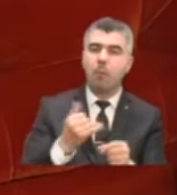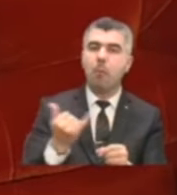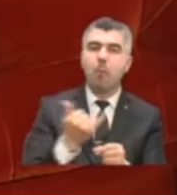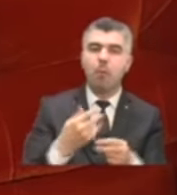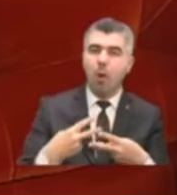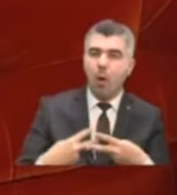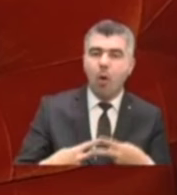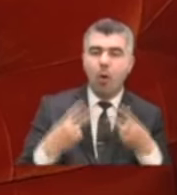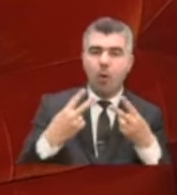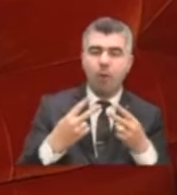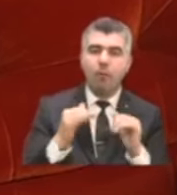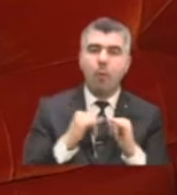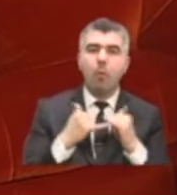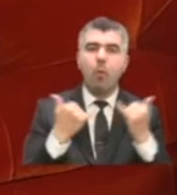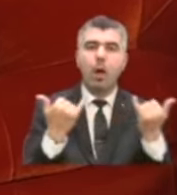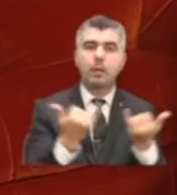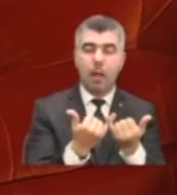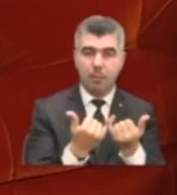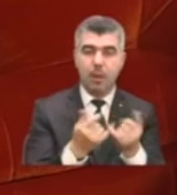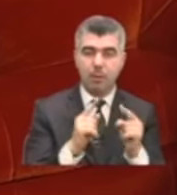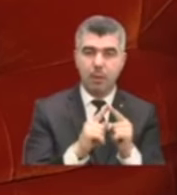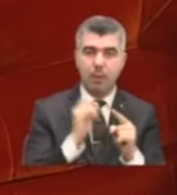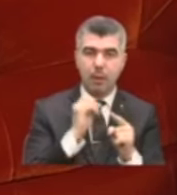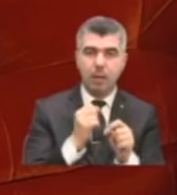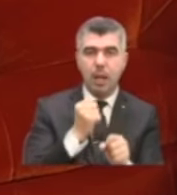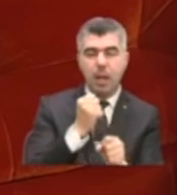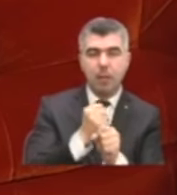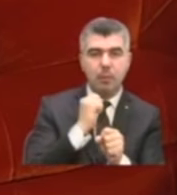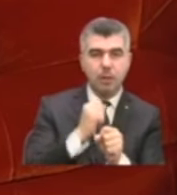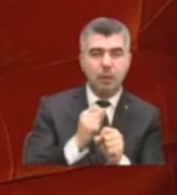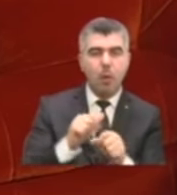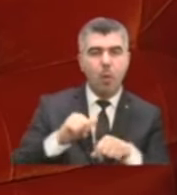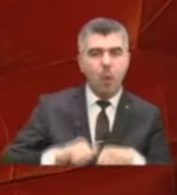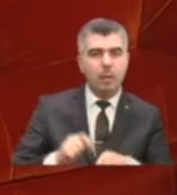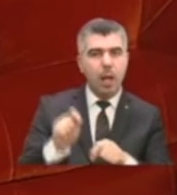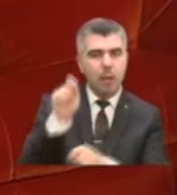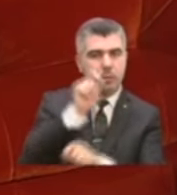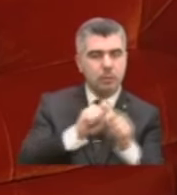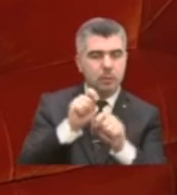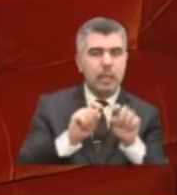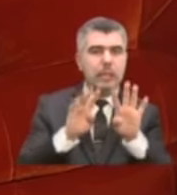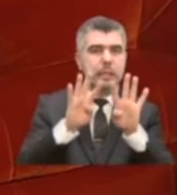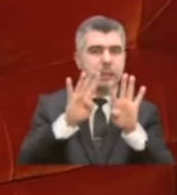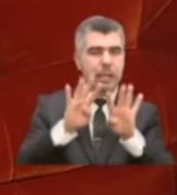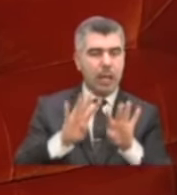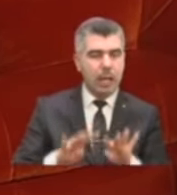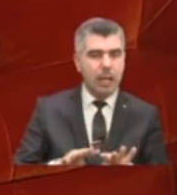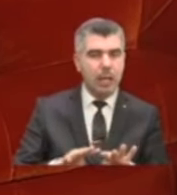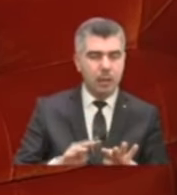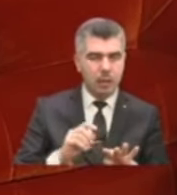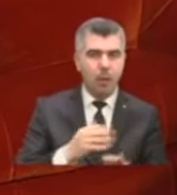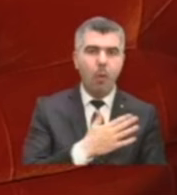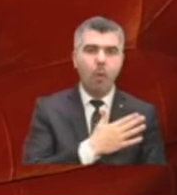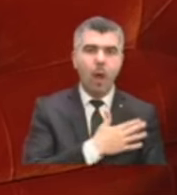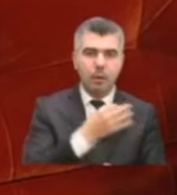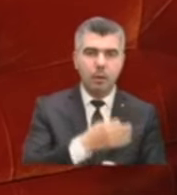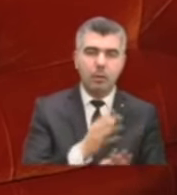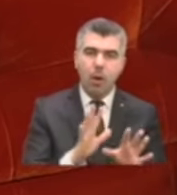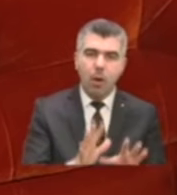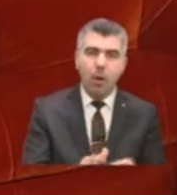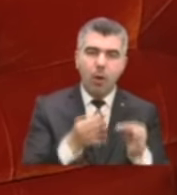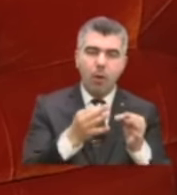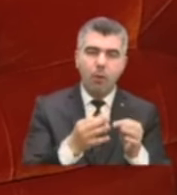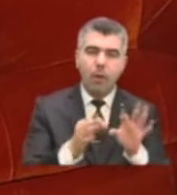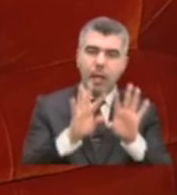إعلان ومنهاج بيجين، واشتغلت الوزارة في تحضير التقرير الوطني اللي هو جزء من